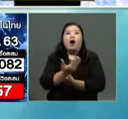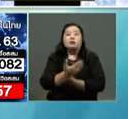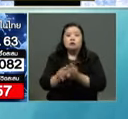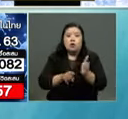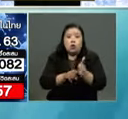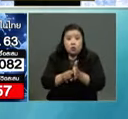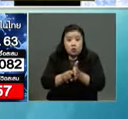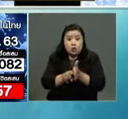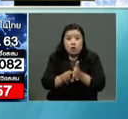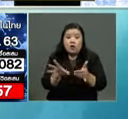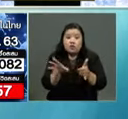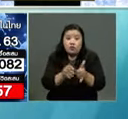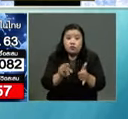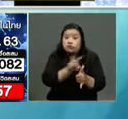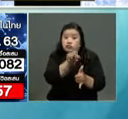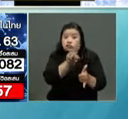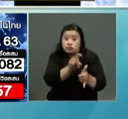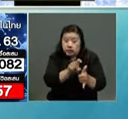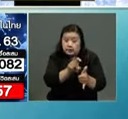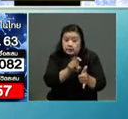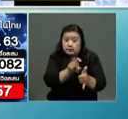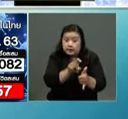เนี่ยนะครับรีบเช็คเอาท์ให้เร็วที่สุดครับเพราะว่าเวลาในการสอบสวนโรคถ้าเกิดท่านอยู่ในกลุ่มเสี่ยงสัมผัสสูงหรือเสียงสัมผัสโรคโควิช19